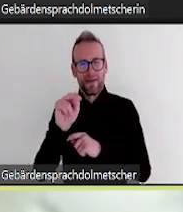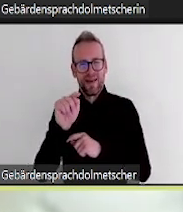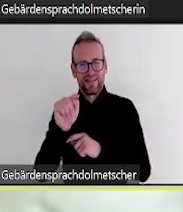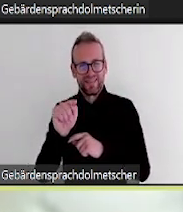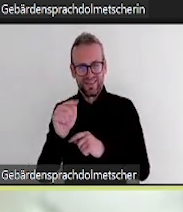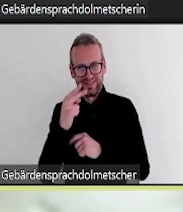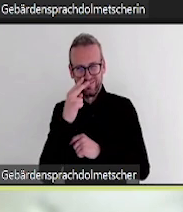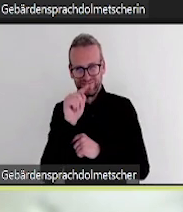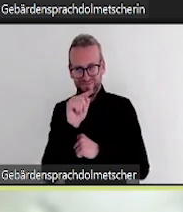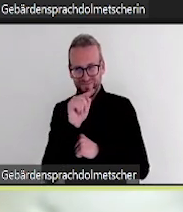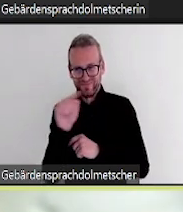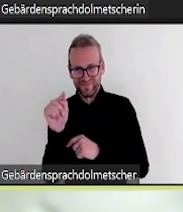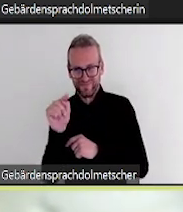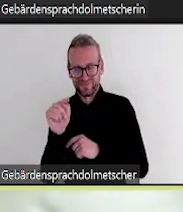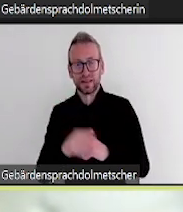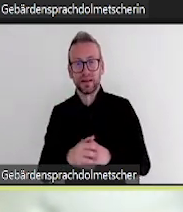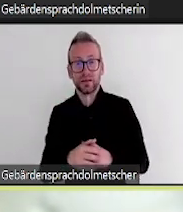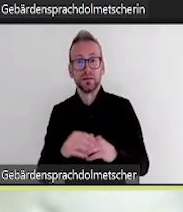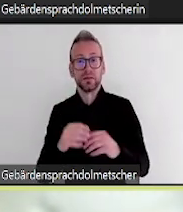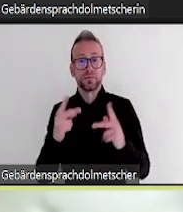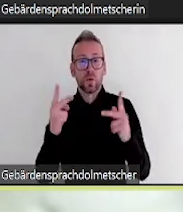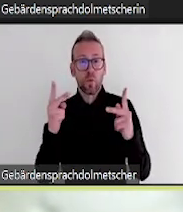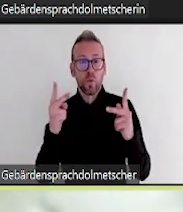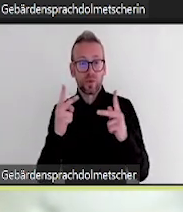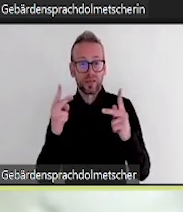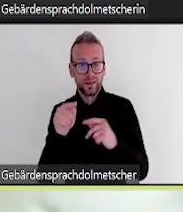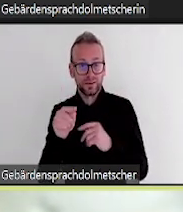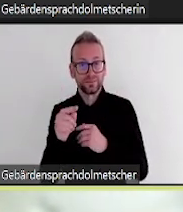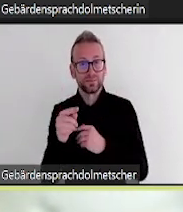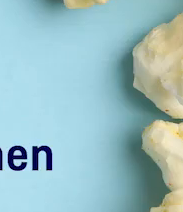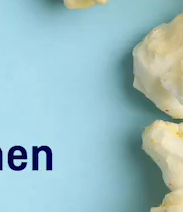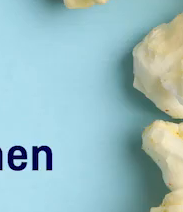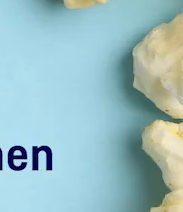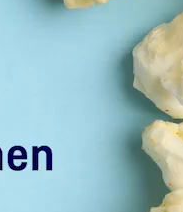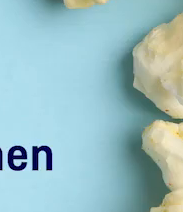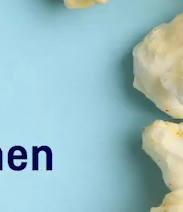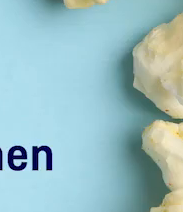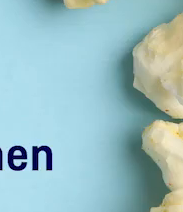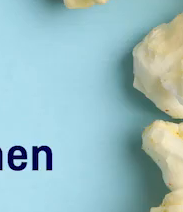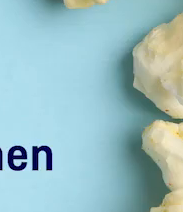Lehrmaterial einsetzt, Informationen gibt. Genau.